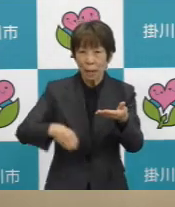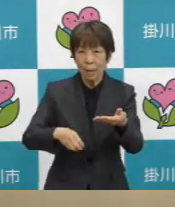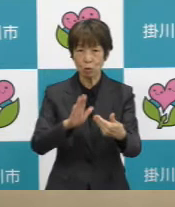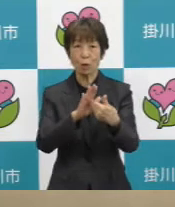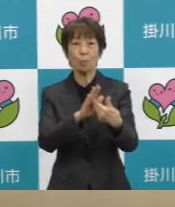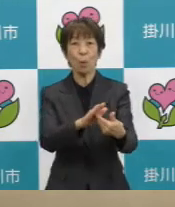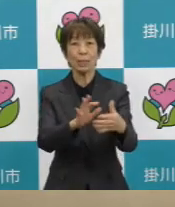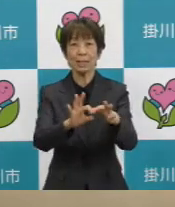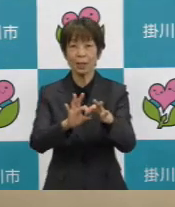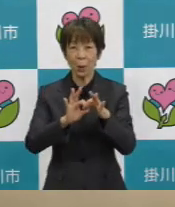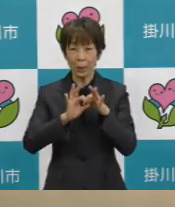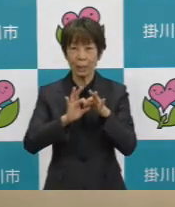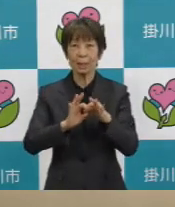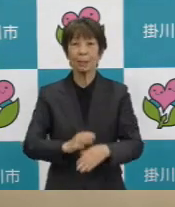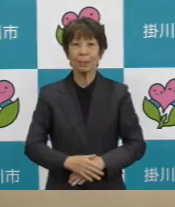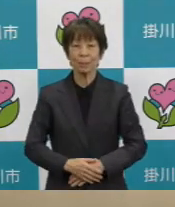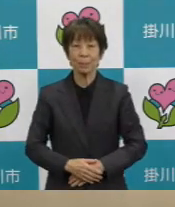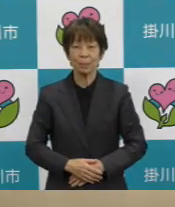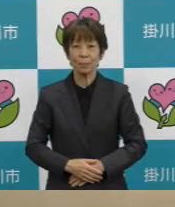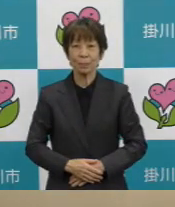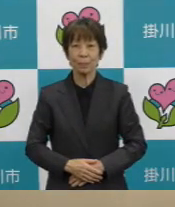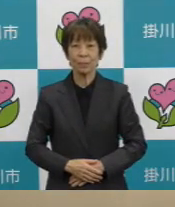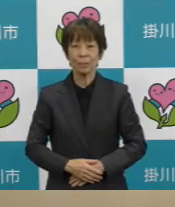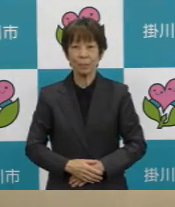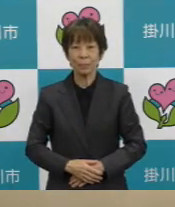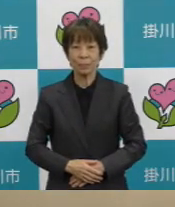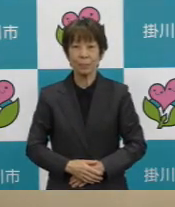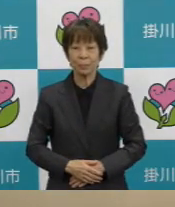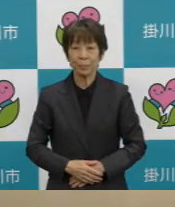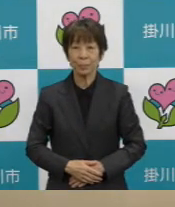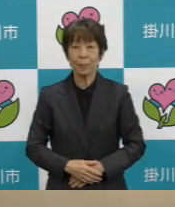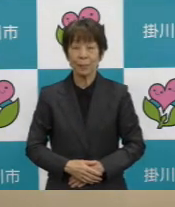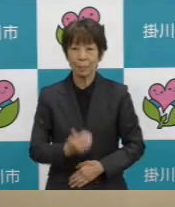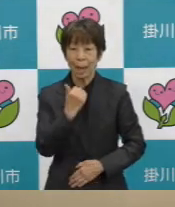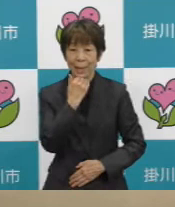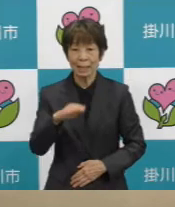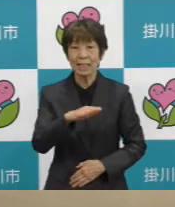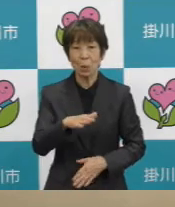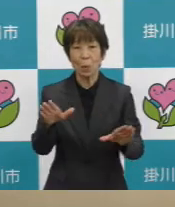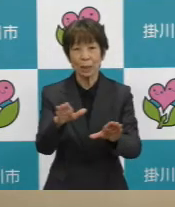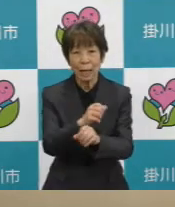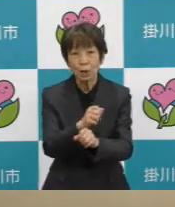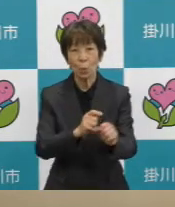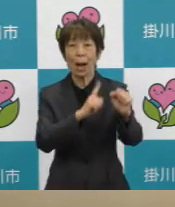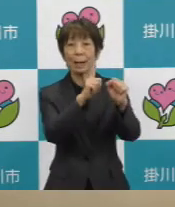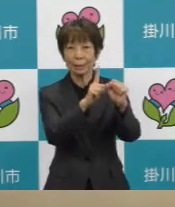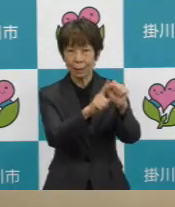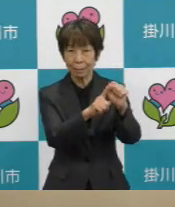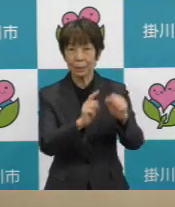ることにより、まあ、待機児童の解消を図っております。この